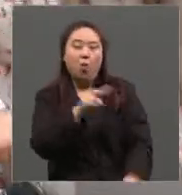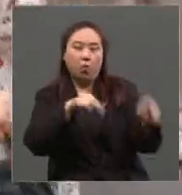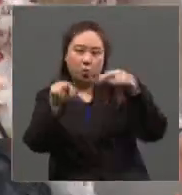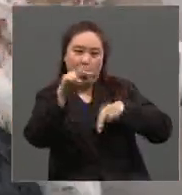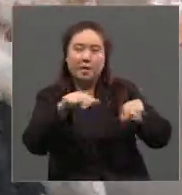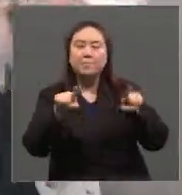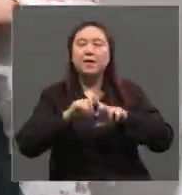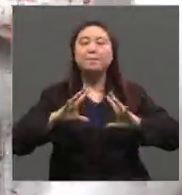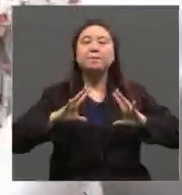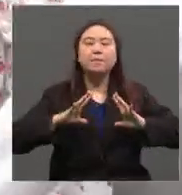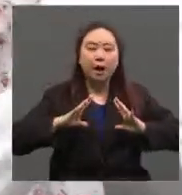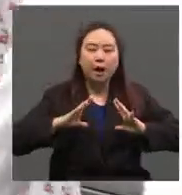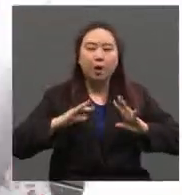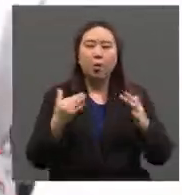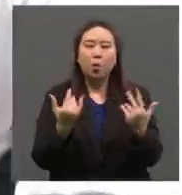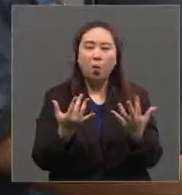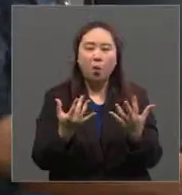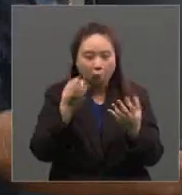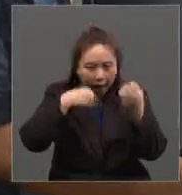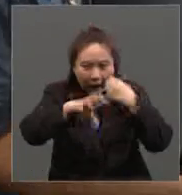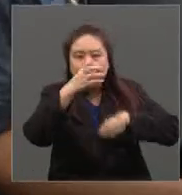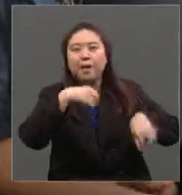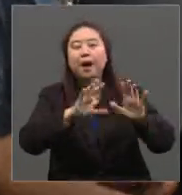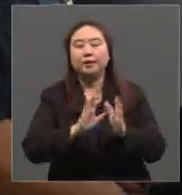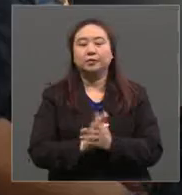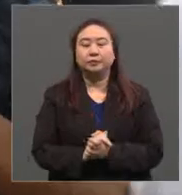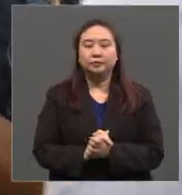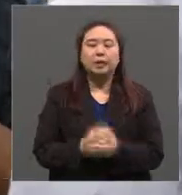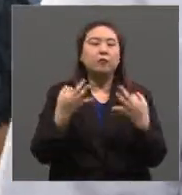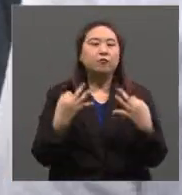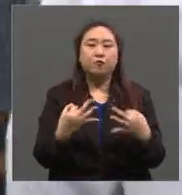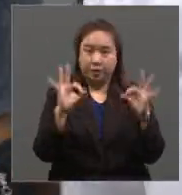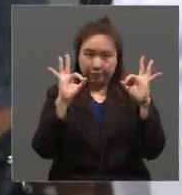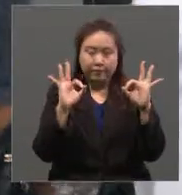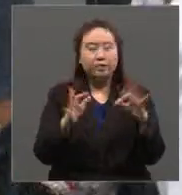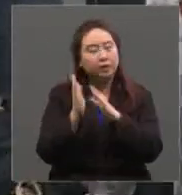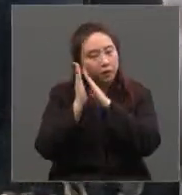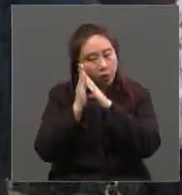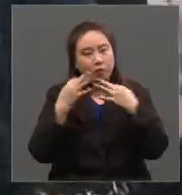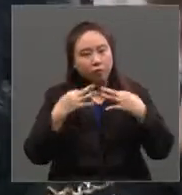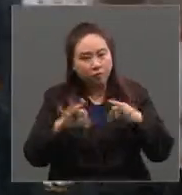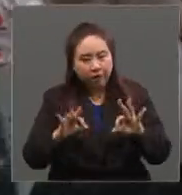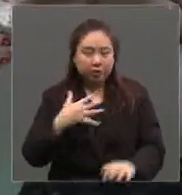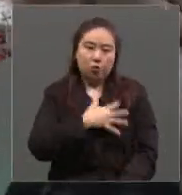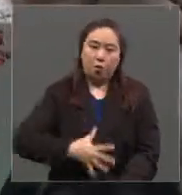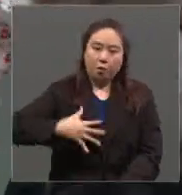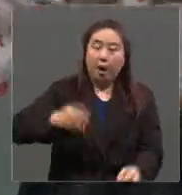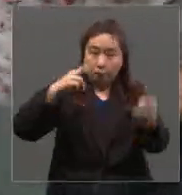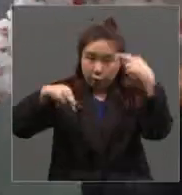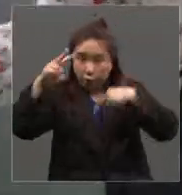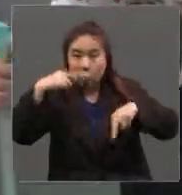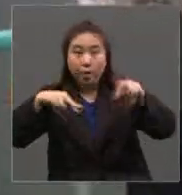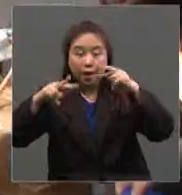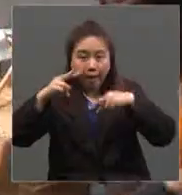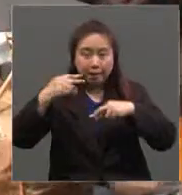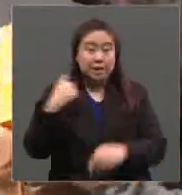ที่พักชั่วคราวระหว่างรอจะเดินทางกลับภูมิลำเนาซึ่งฟรีหมดนะทั้งเรื่องที่พักทั้งการดูแลสุขภาพไม่ใช่แค่สุขภา